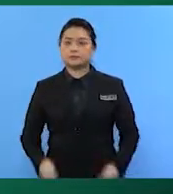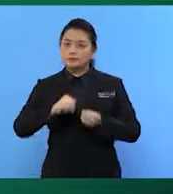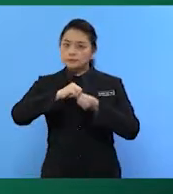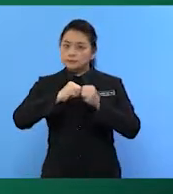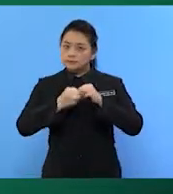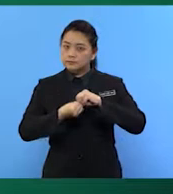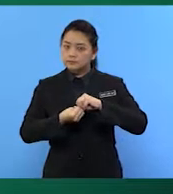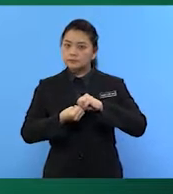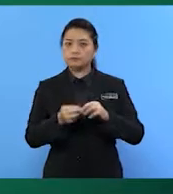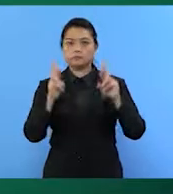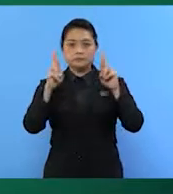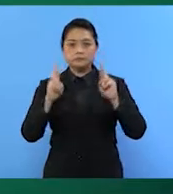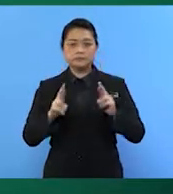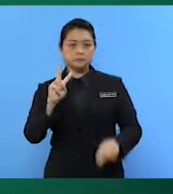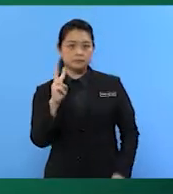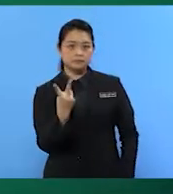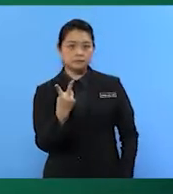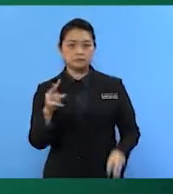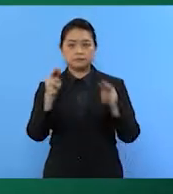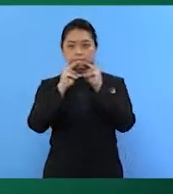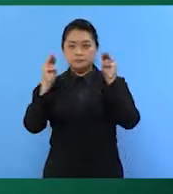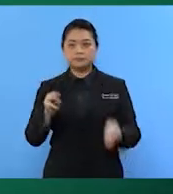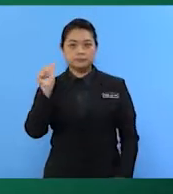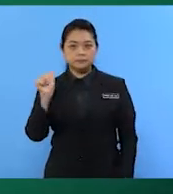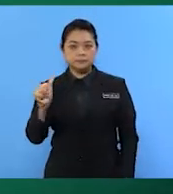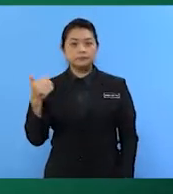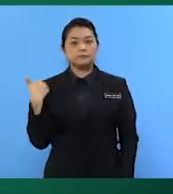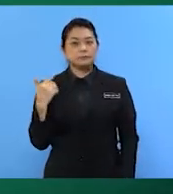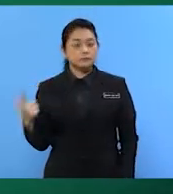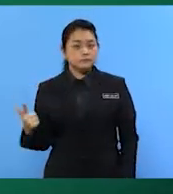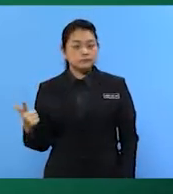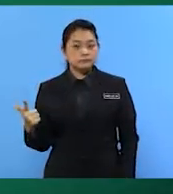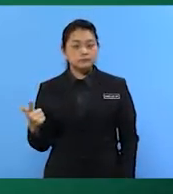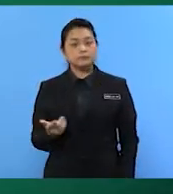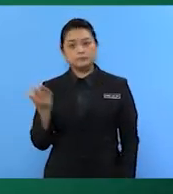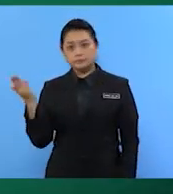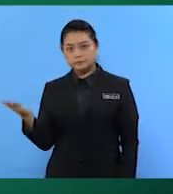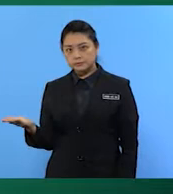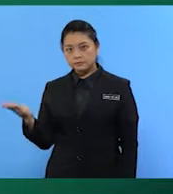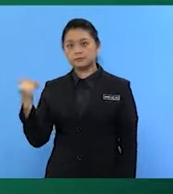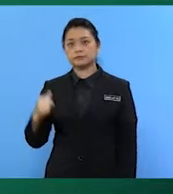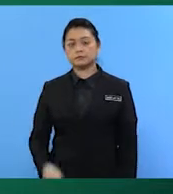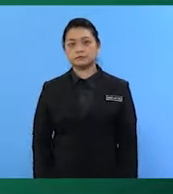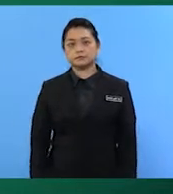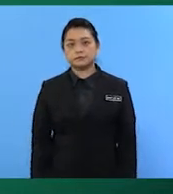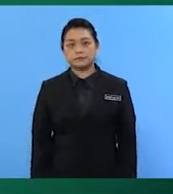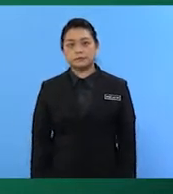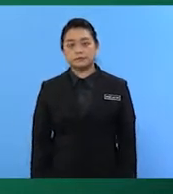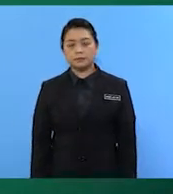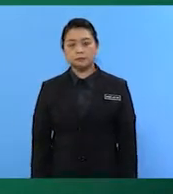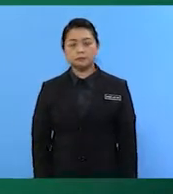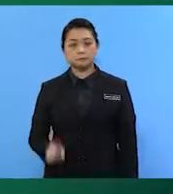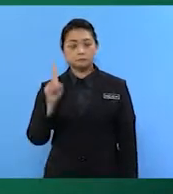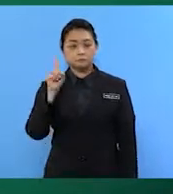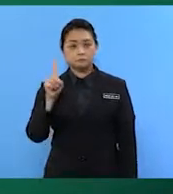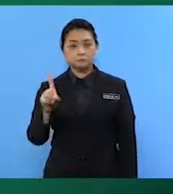maka rumus songsangan matriks A adalah seperti berikut.